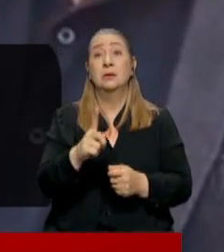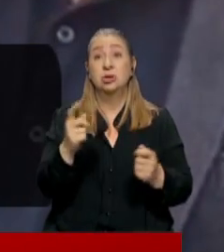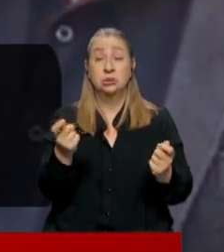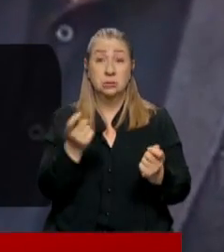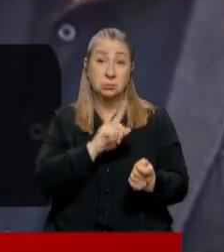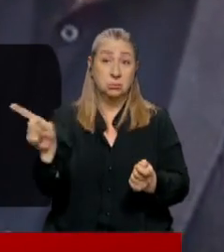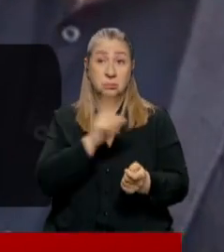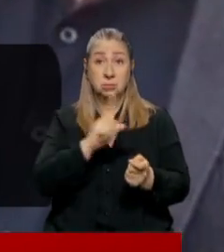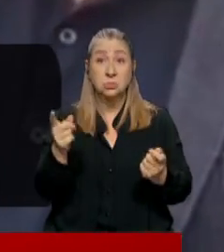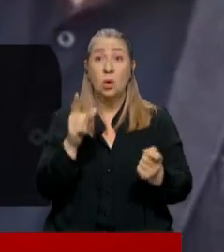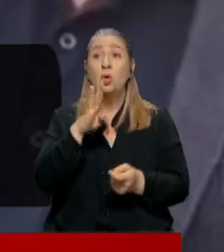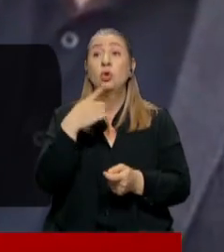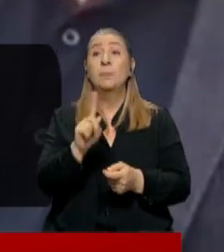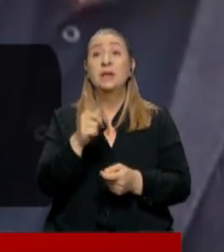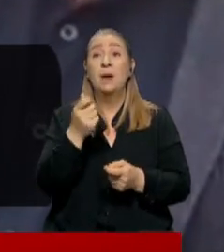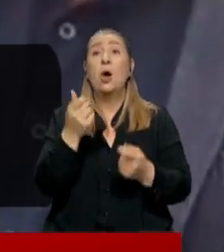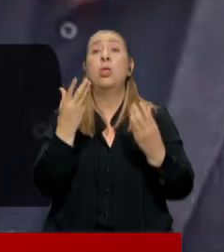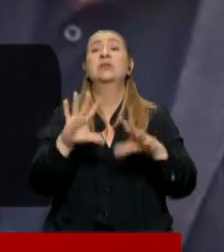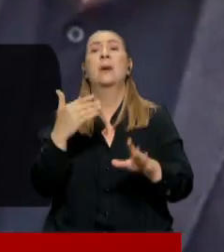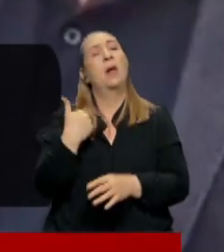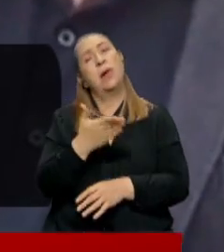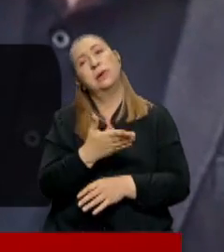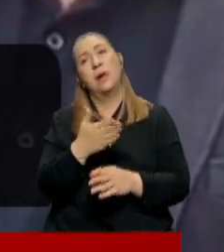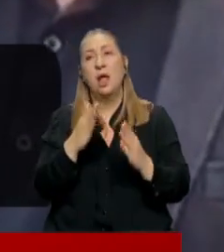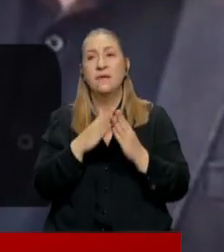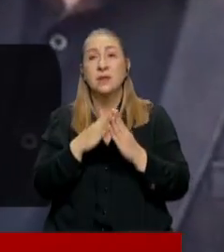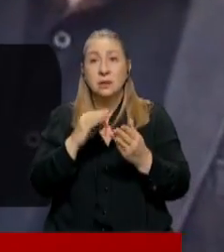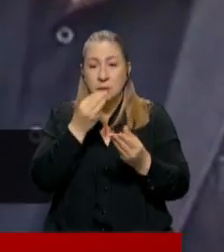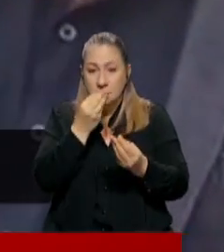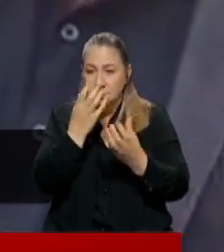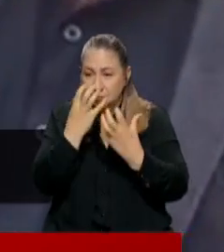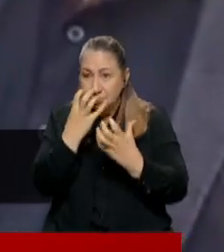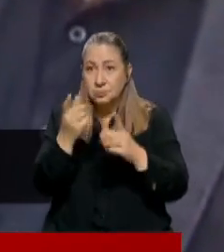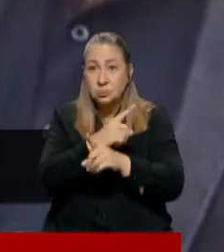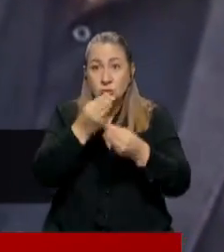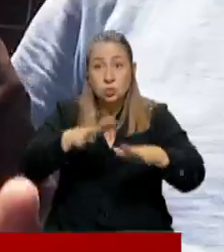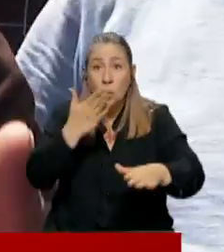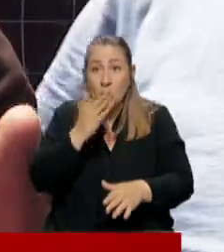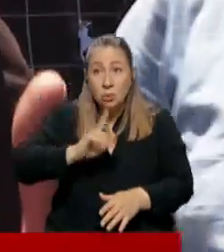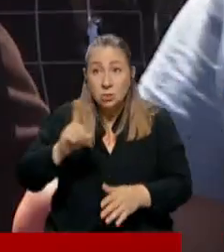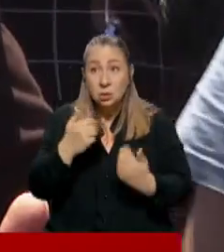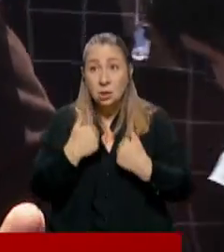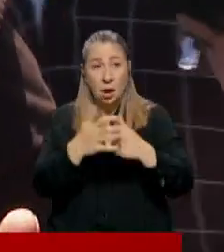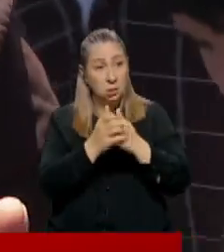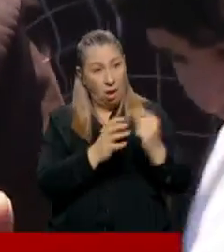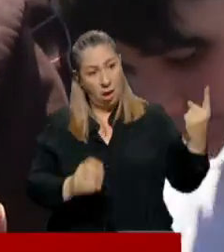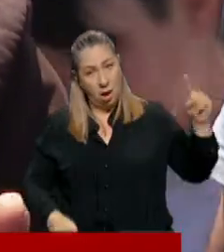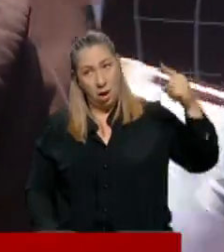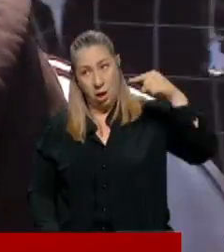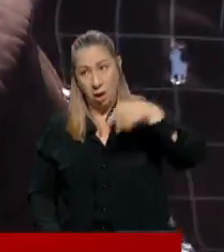lira parayla gidiyorum. 14 bin lira param olmasa ben gidemiyorum. Ben ev geçmiyorum. Ben çoluk çocuk okuyorum. Antalya'dan geldim ben.